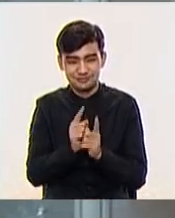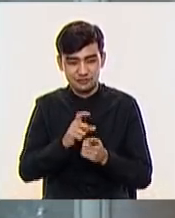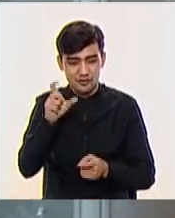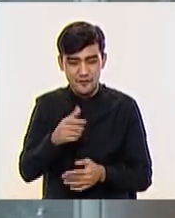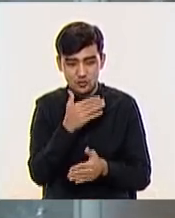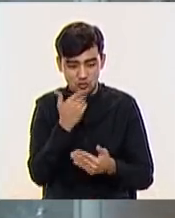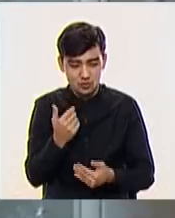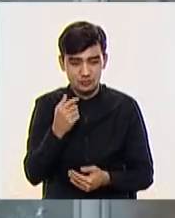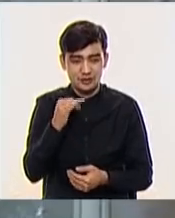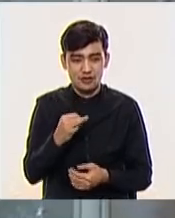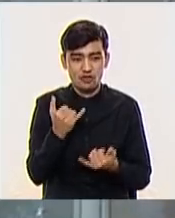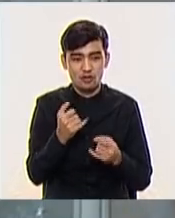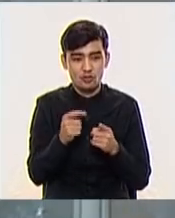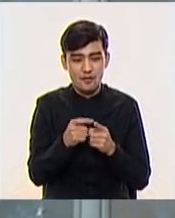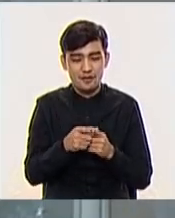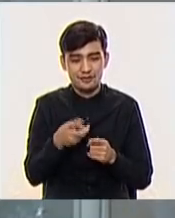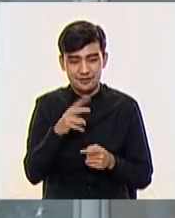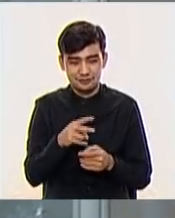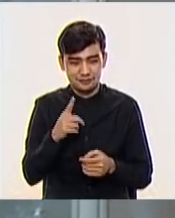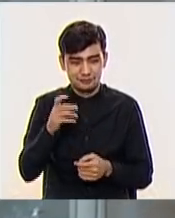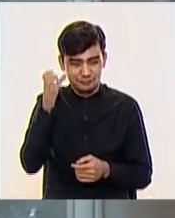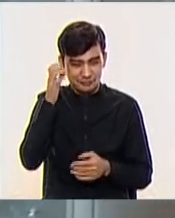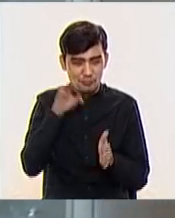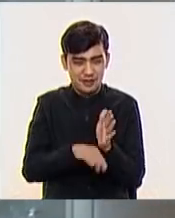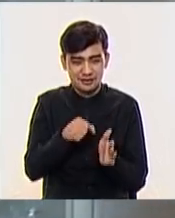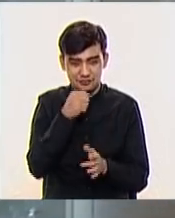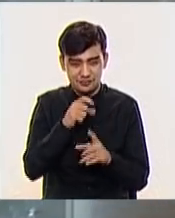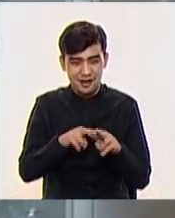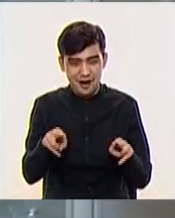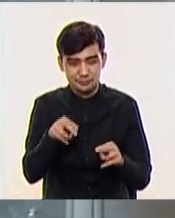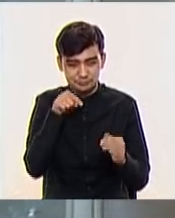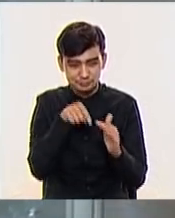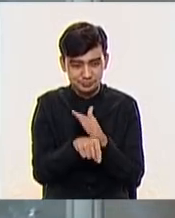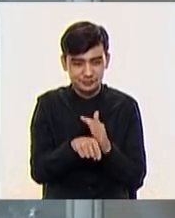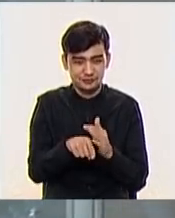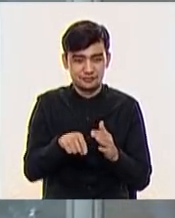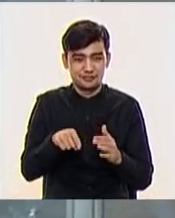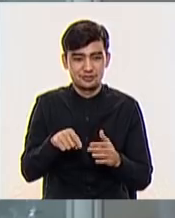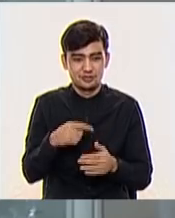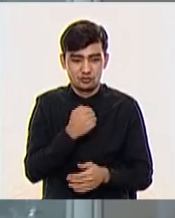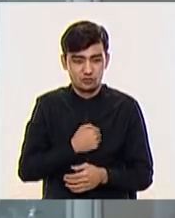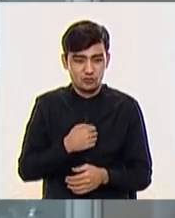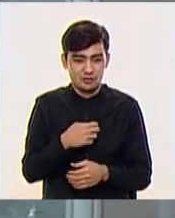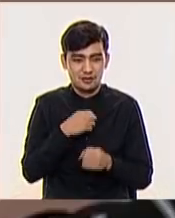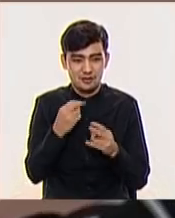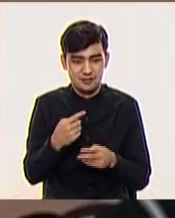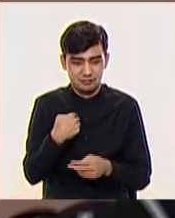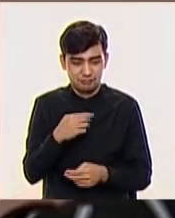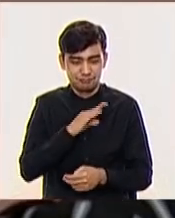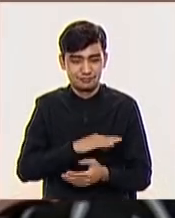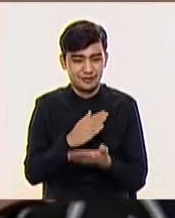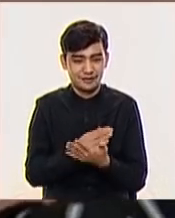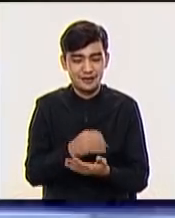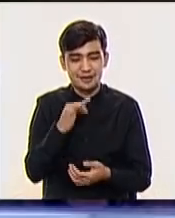Негізі қазіргі таңда екі сөздің басын қоса алмайтын білімсіз әншілердің осындай дүниелерге араласқаны ашуландырады мені, қынжылтады.